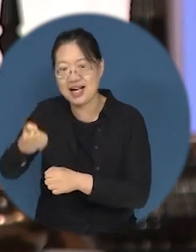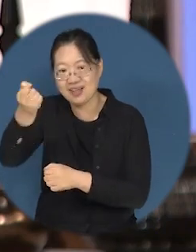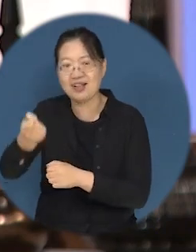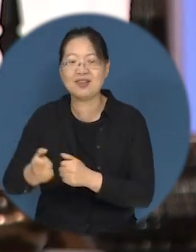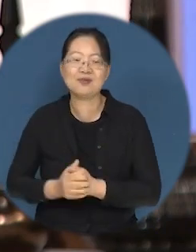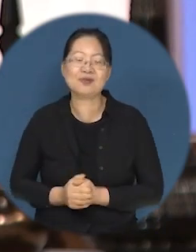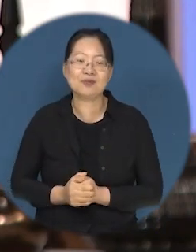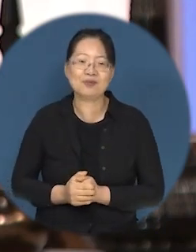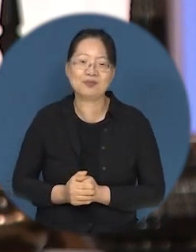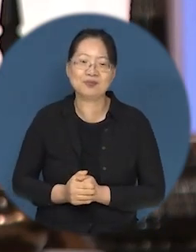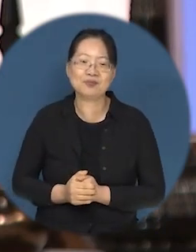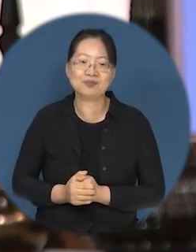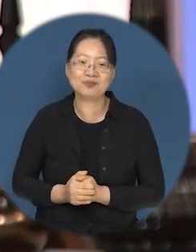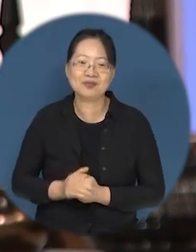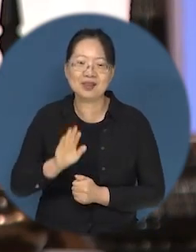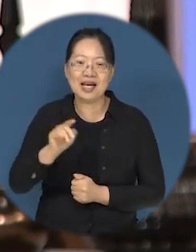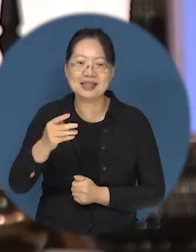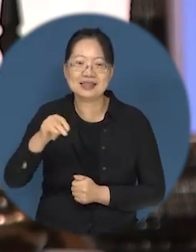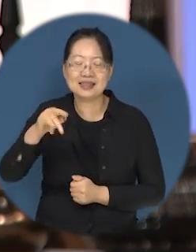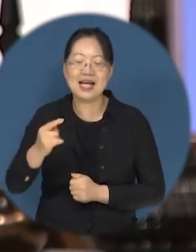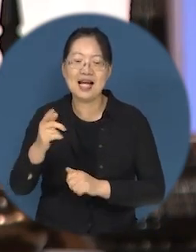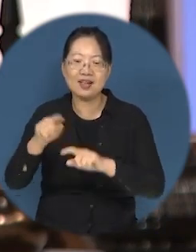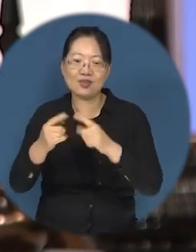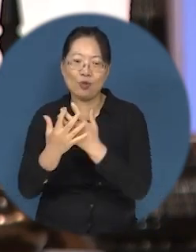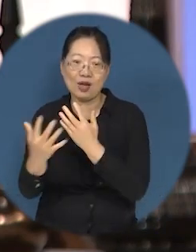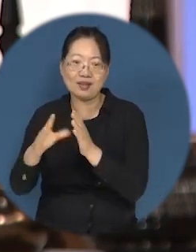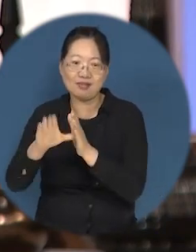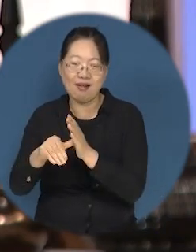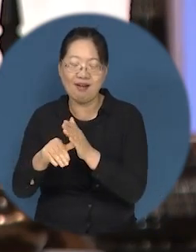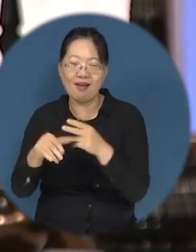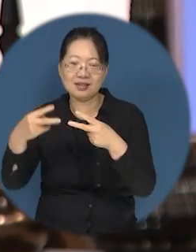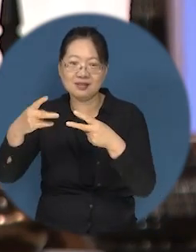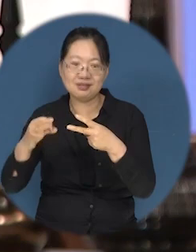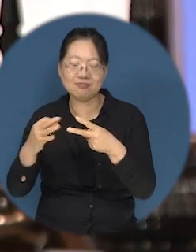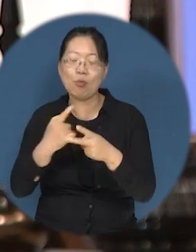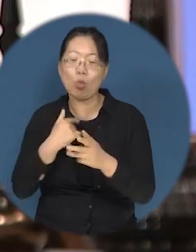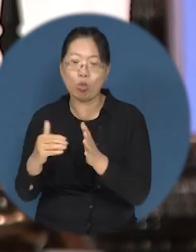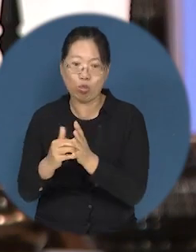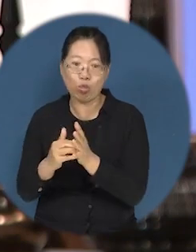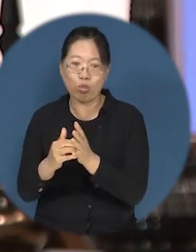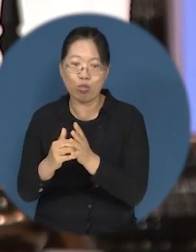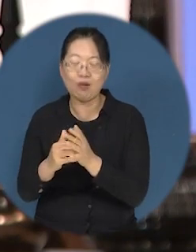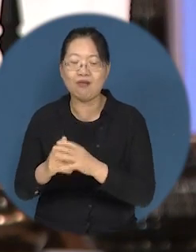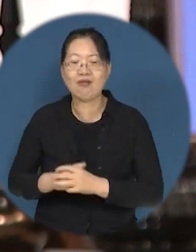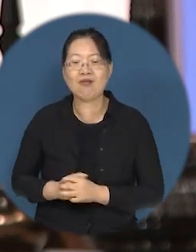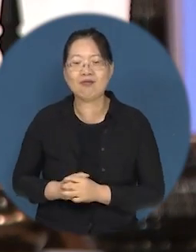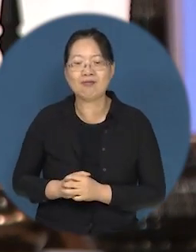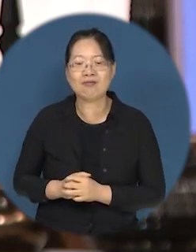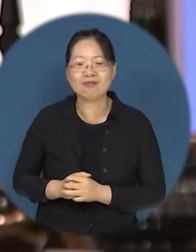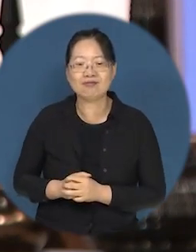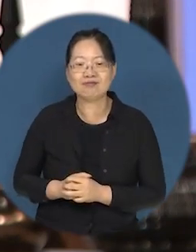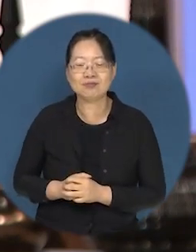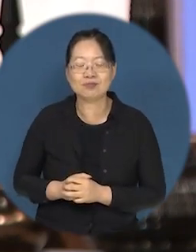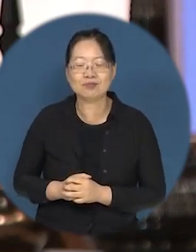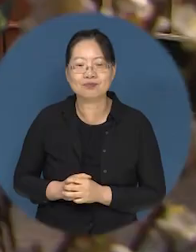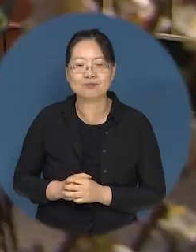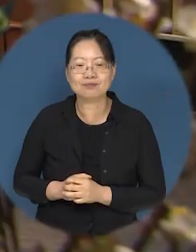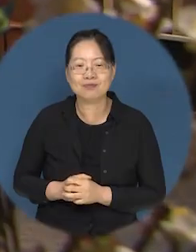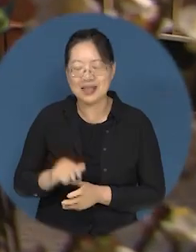분이 계십니다. 그래요? 그래서 바리스타 대회 나가서 막 2등까지 하고 그런 분도 계세요. 굉장히 예민한 거죠. 어떤